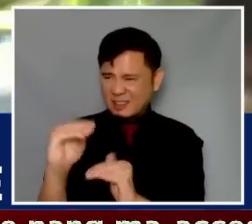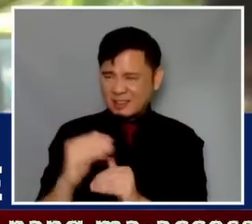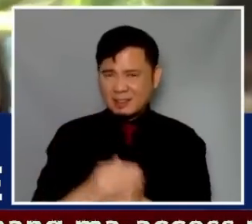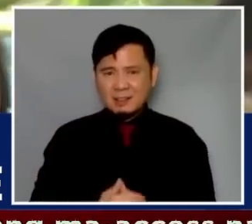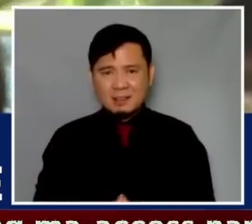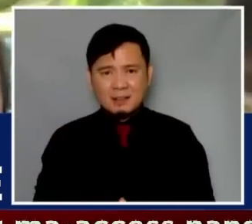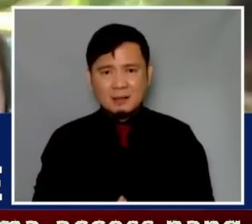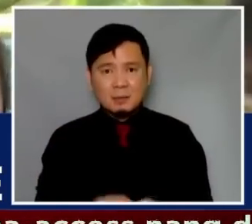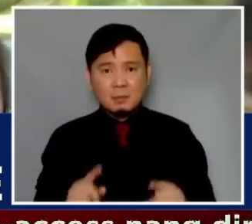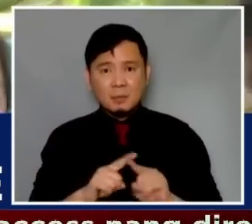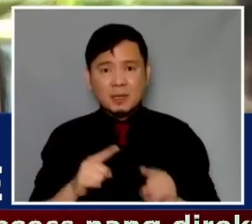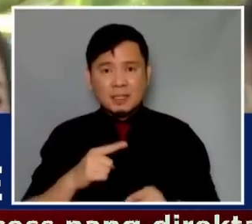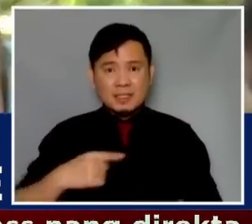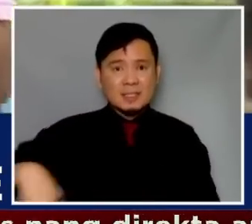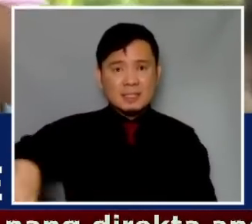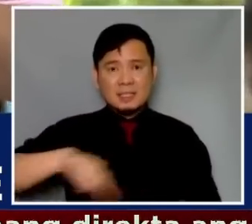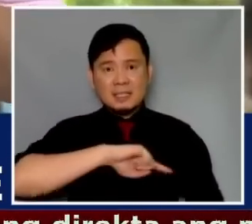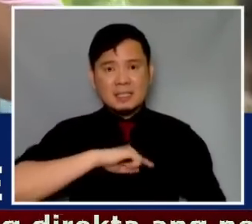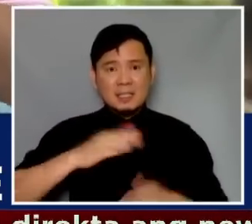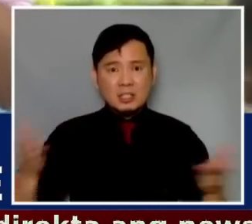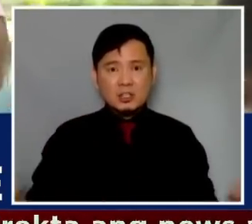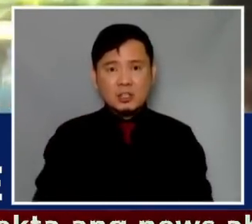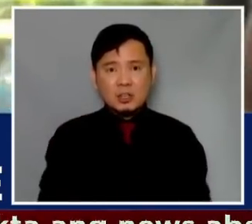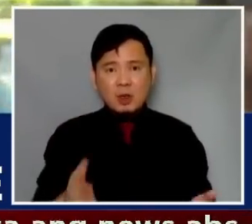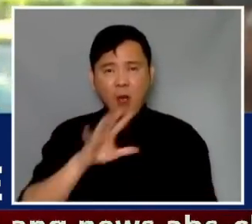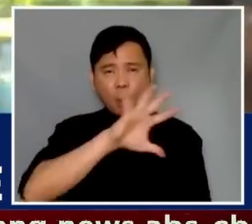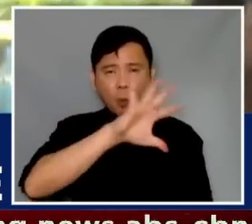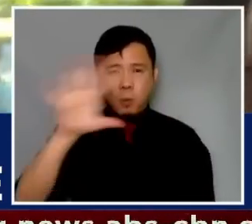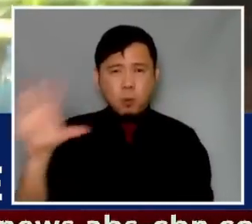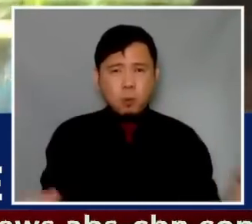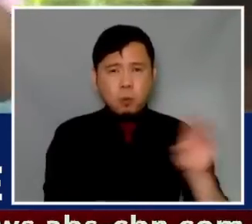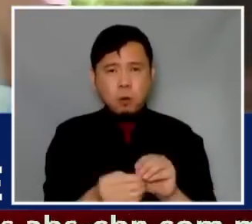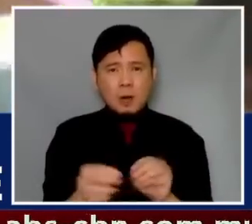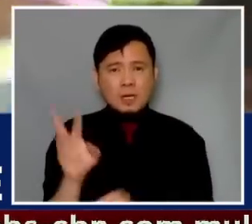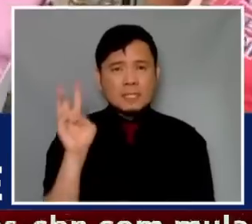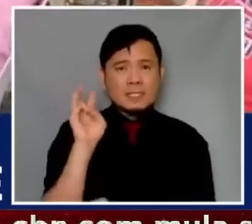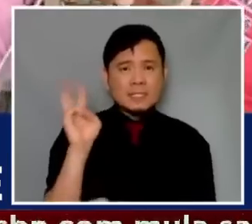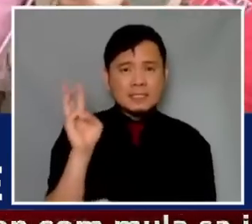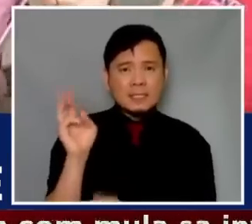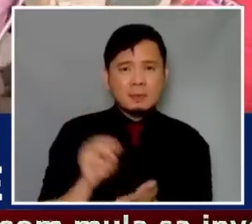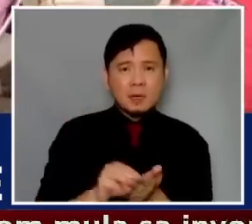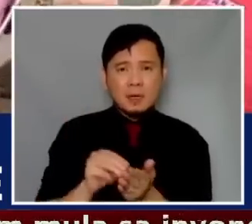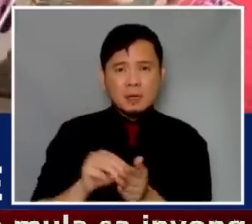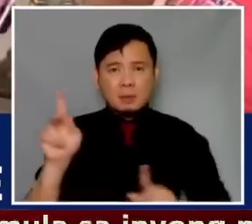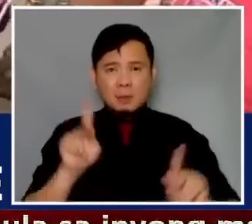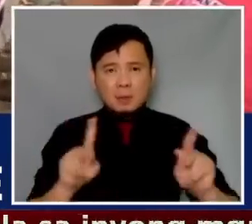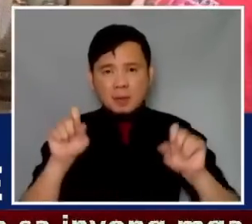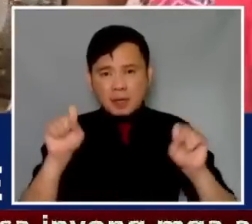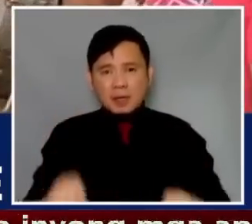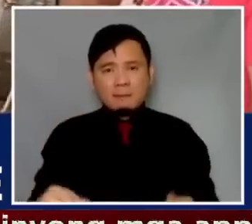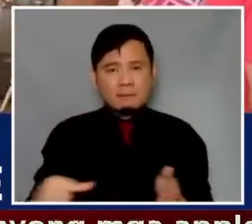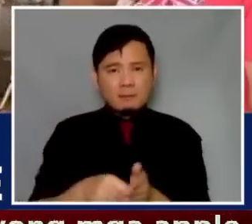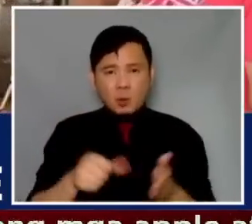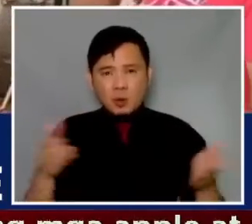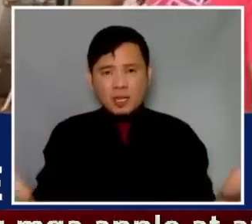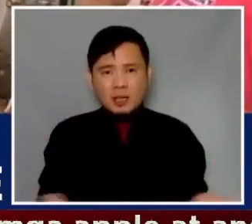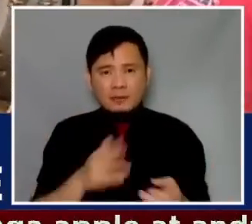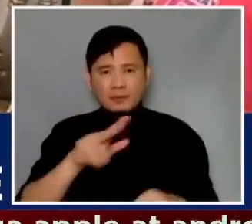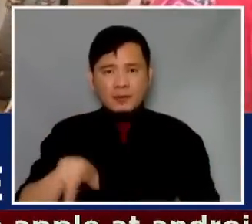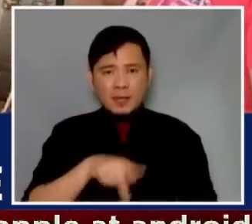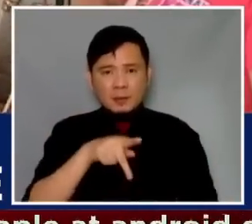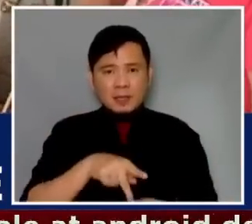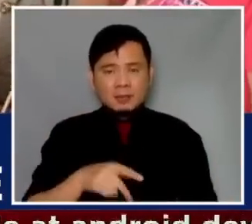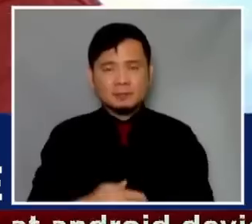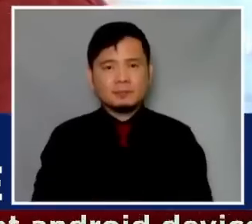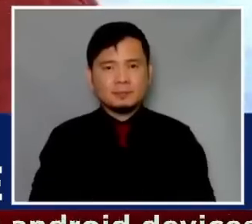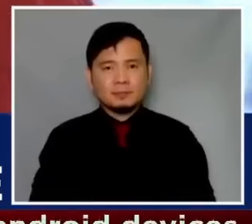Samantalang tayo po ay 60 million na botante sa buong Pilipinas. Pangulo ng... Naglahat ng hinaing ang isang grupo